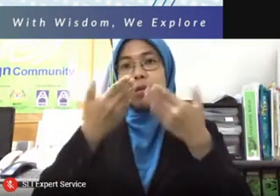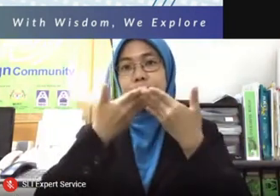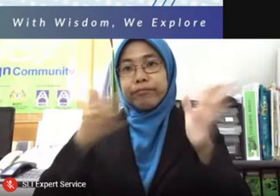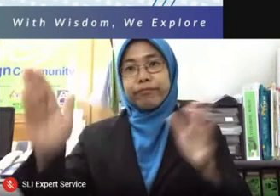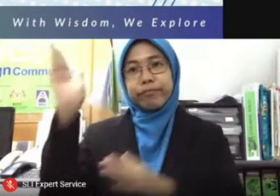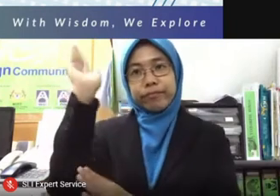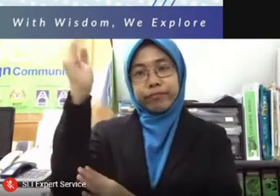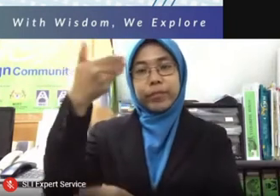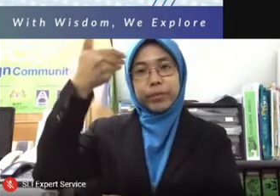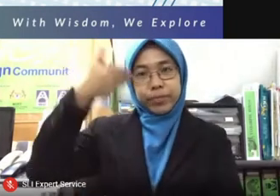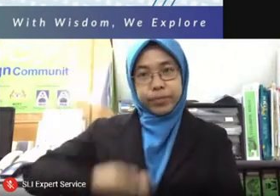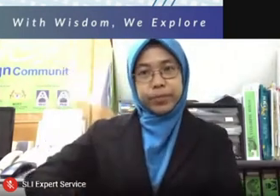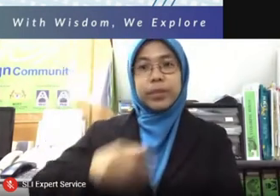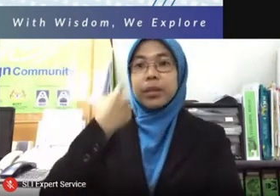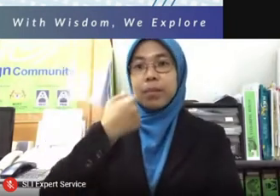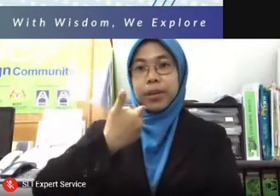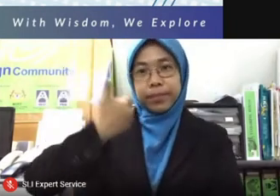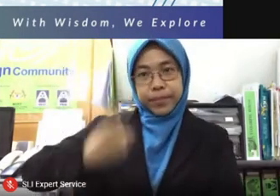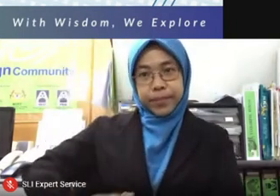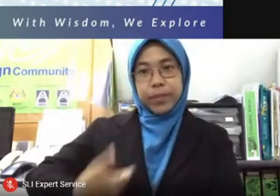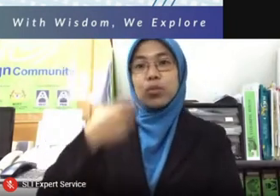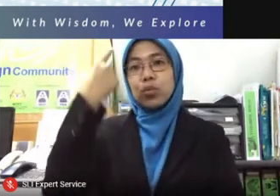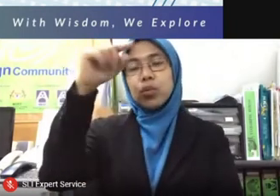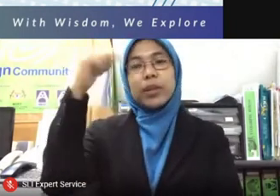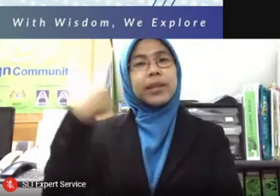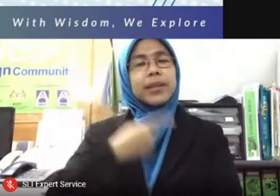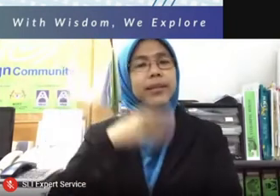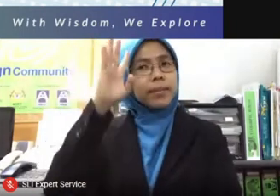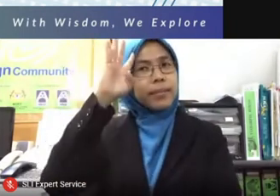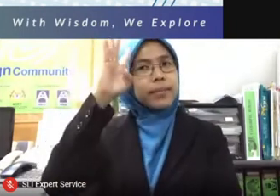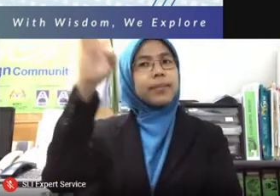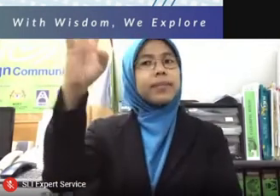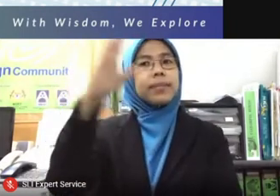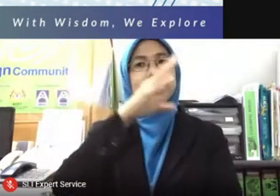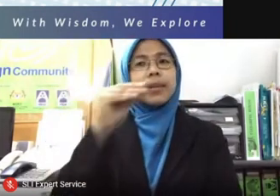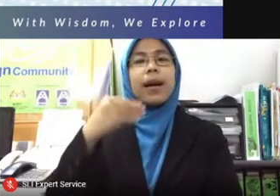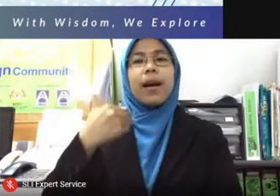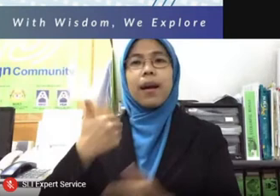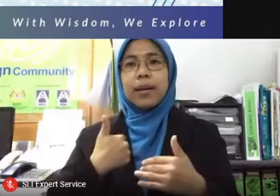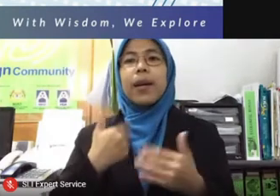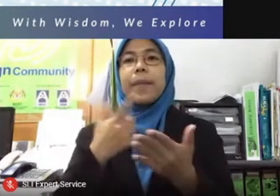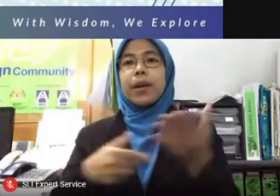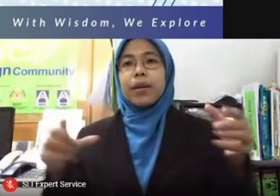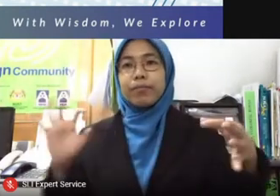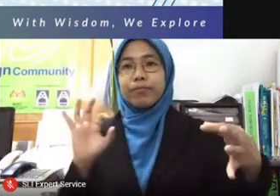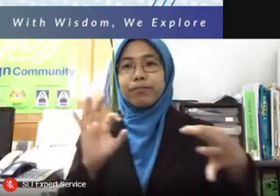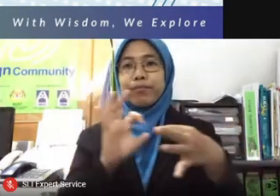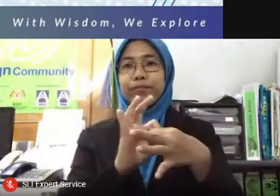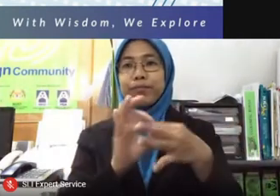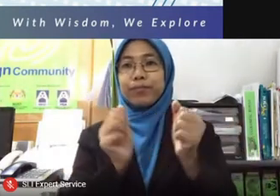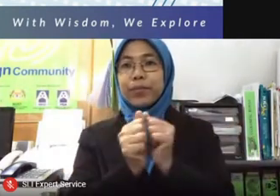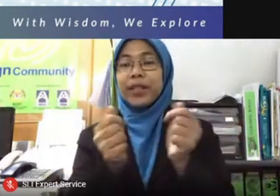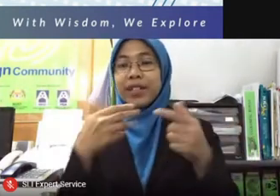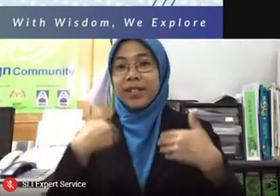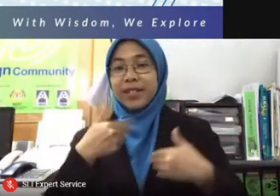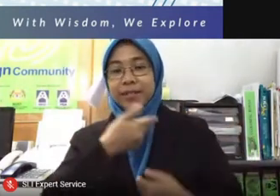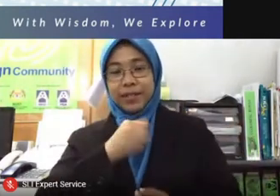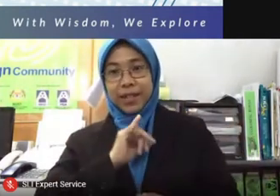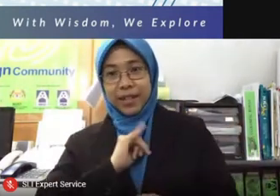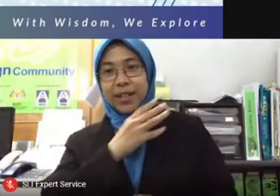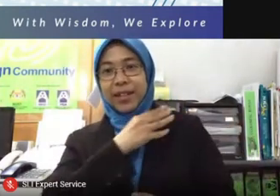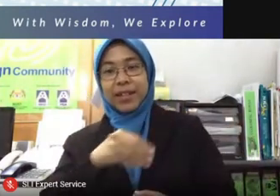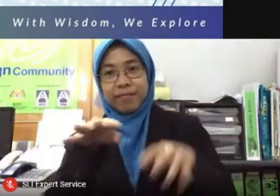memperkenalkan diri saya supaya kita boleh create ataupun kita wujudkan bond antara diri saya dengan penonton,